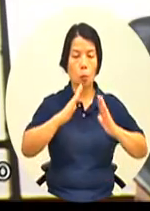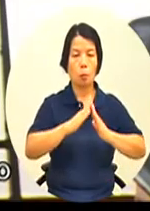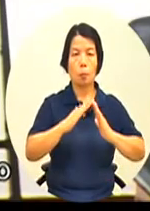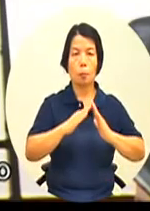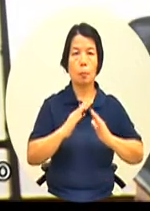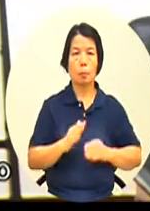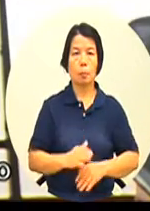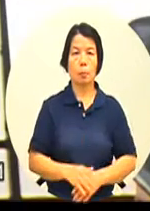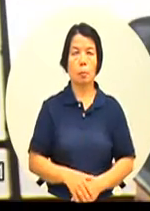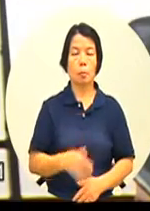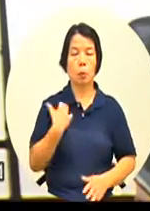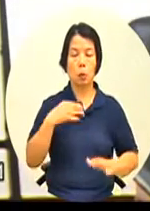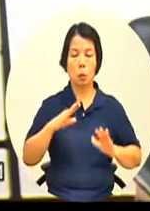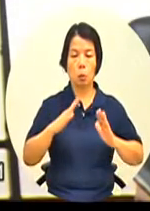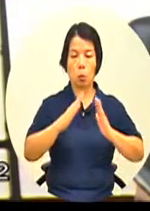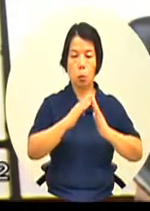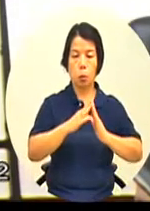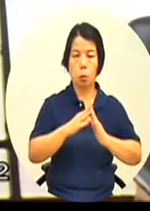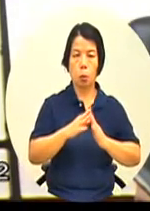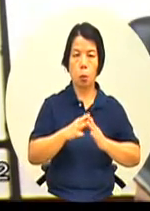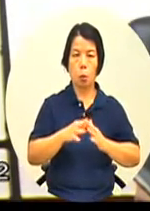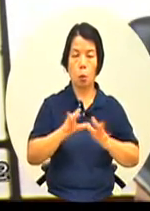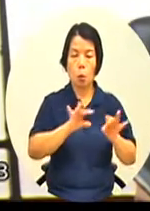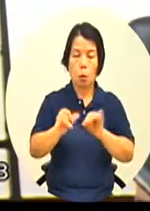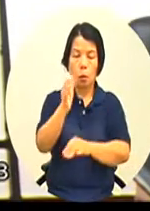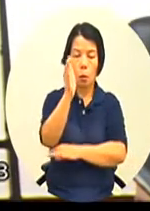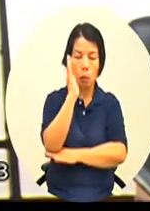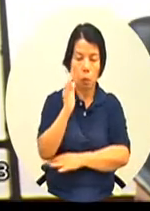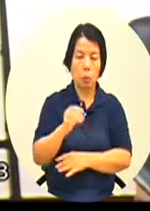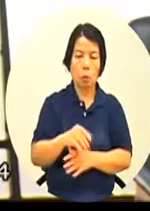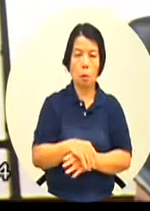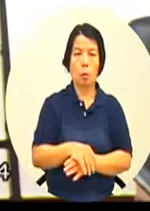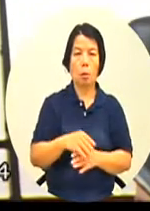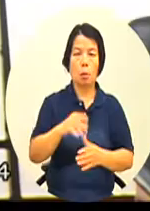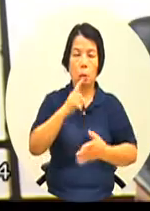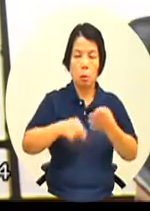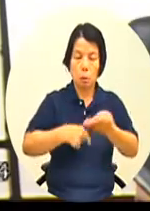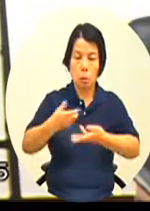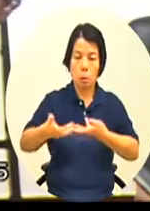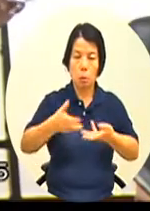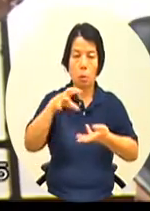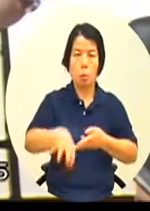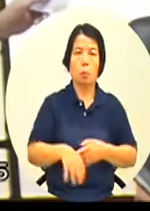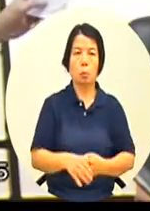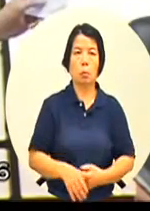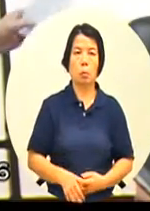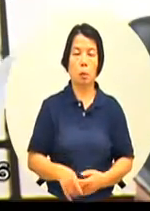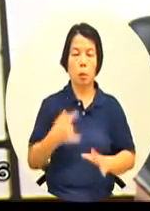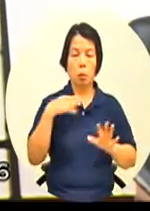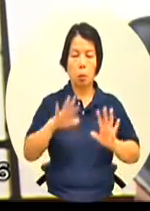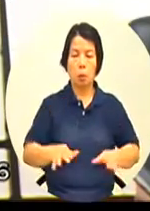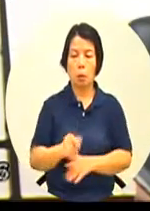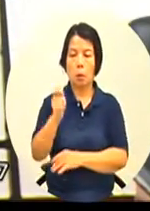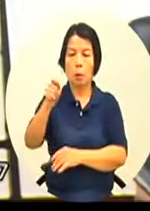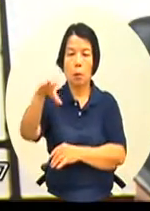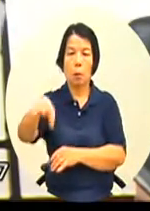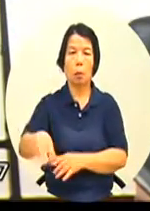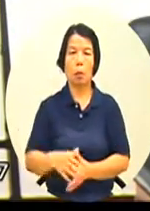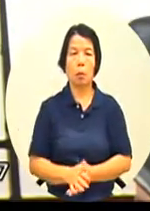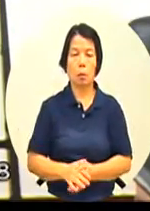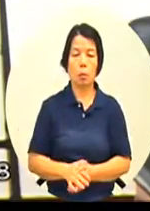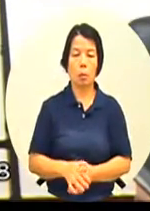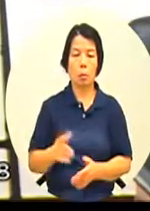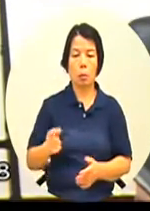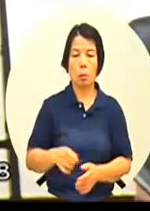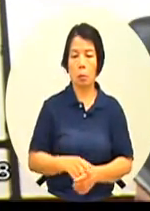在某某地震事务所的，我就不能在我的房子在 A 地震事务所，我就只能到 A，